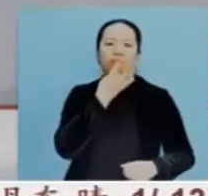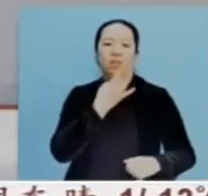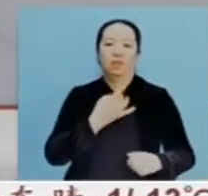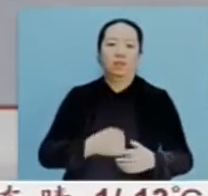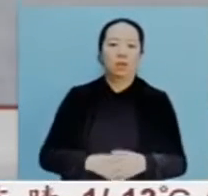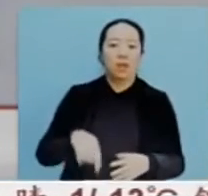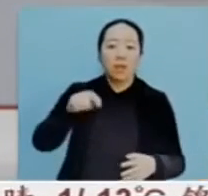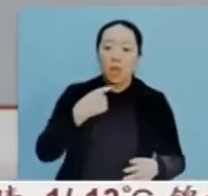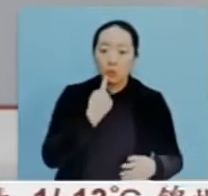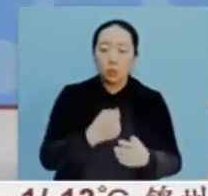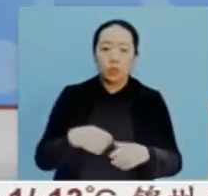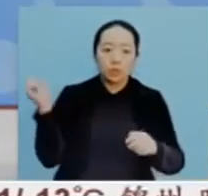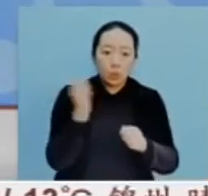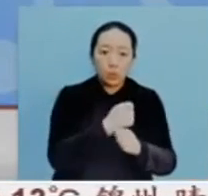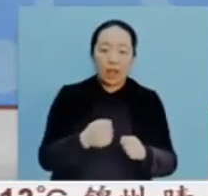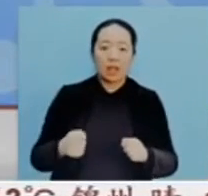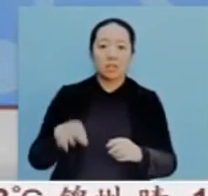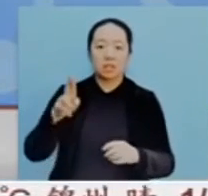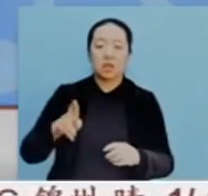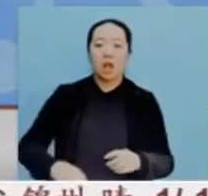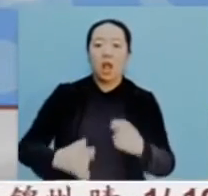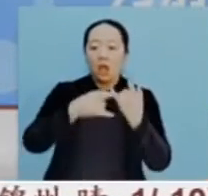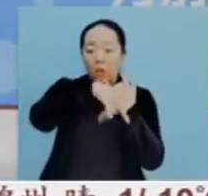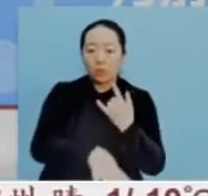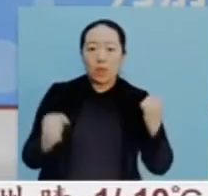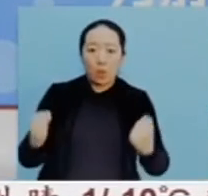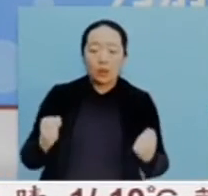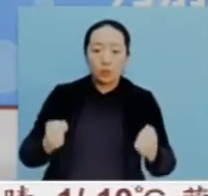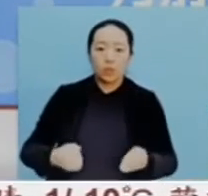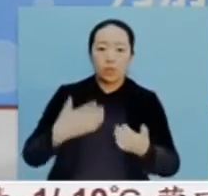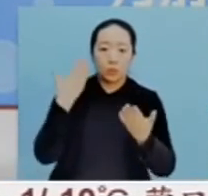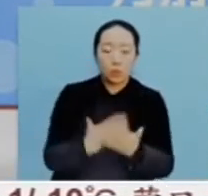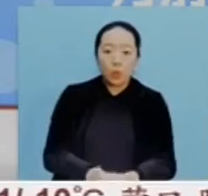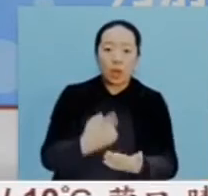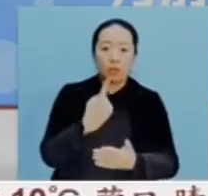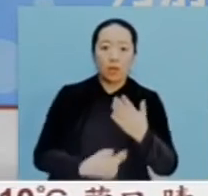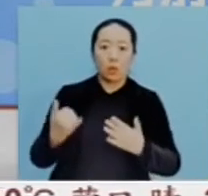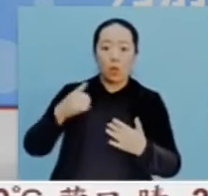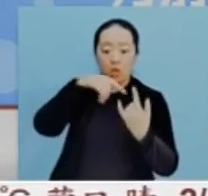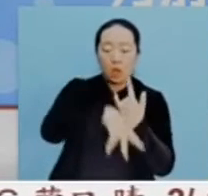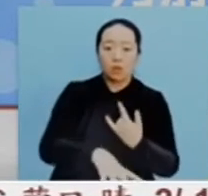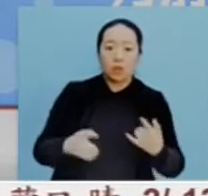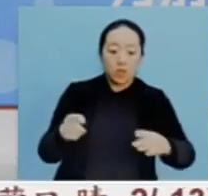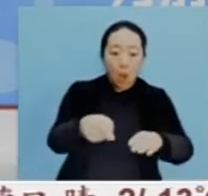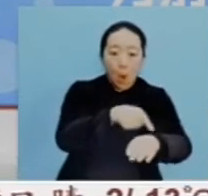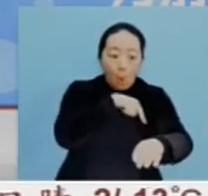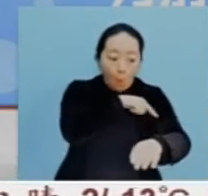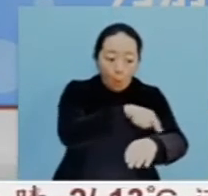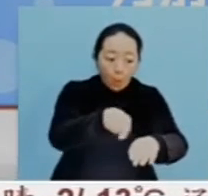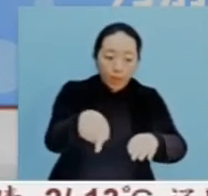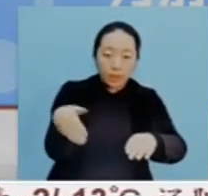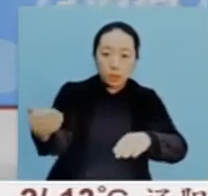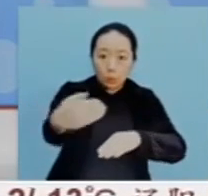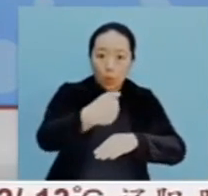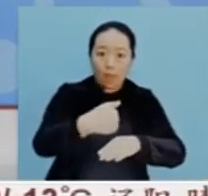滑雪比赛中的重要内容。在高山滑雪的回转比赛中，运动员需在同一天与两条不同